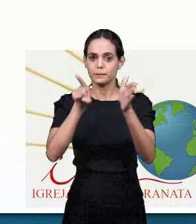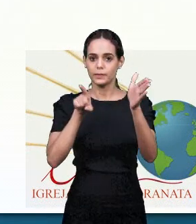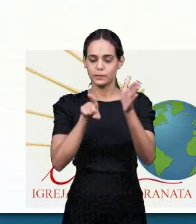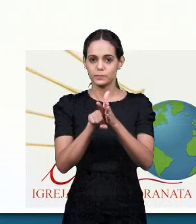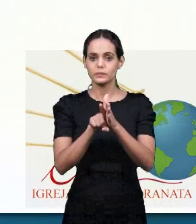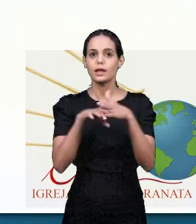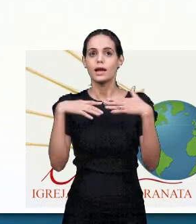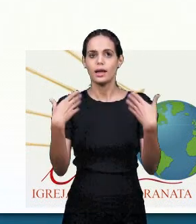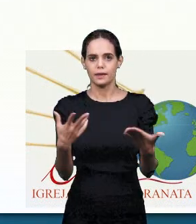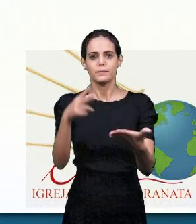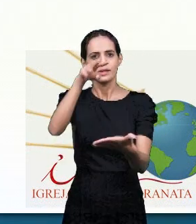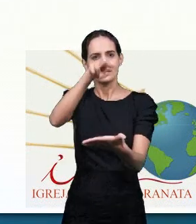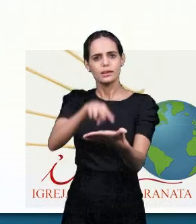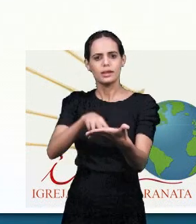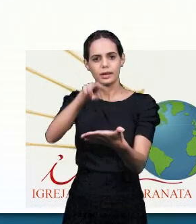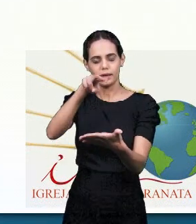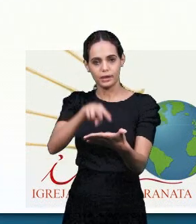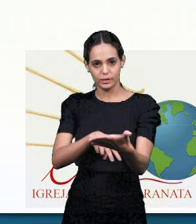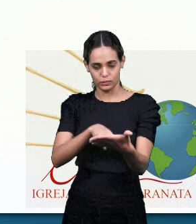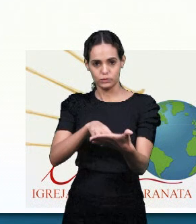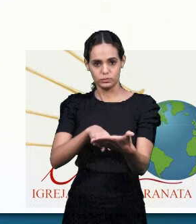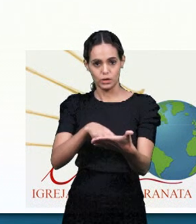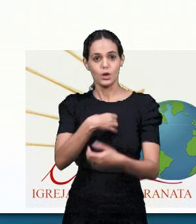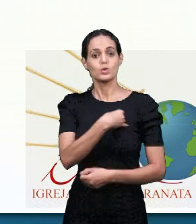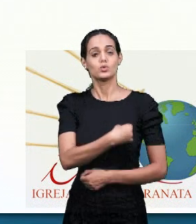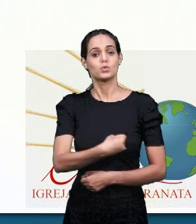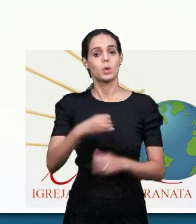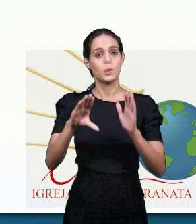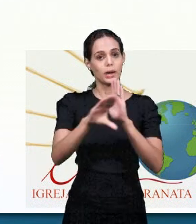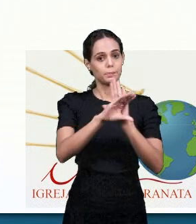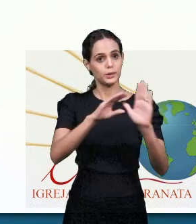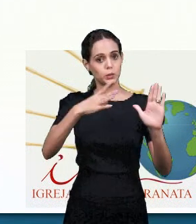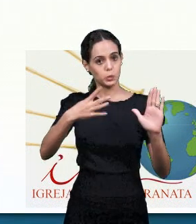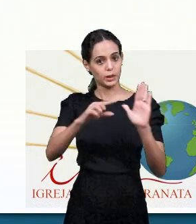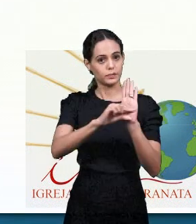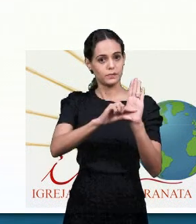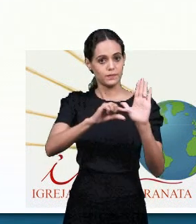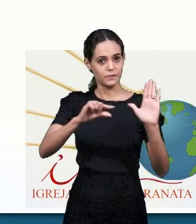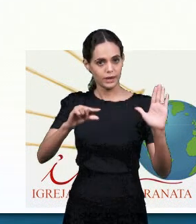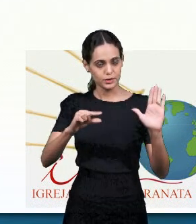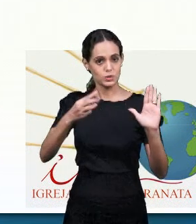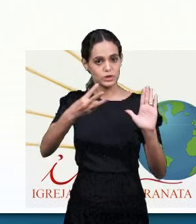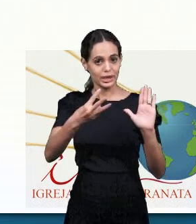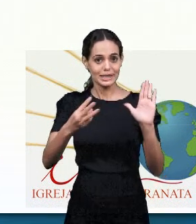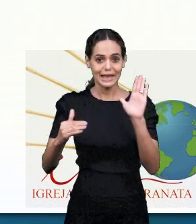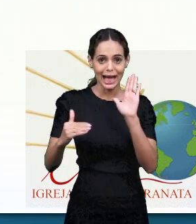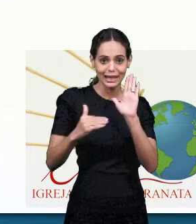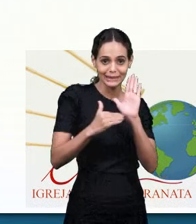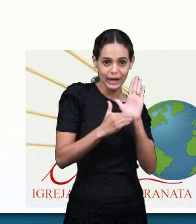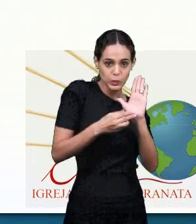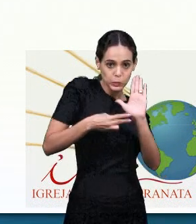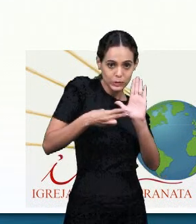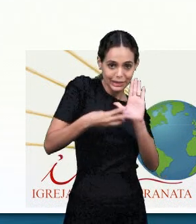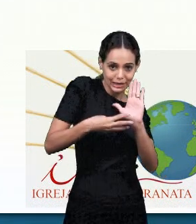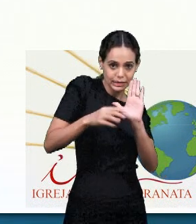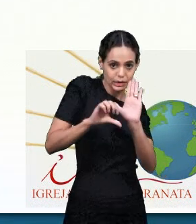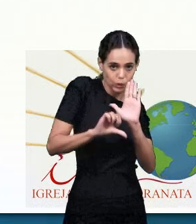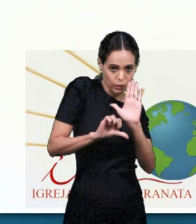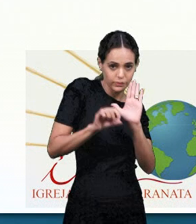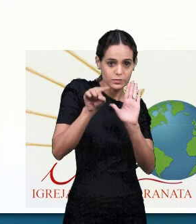En lisant le texte dans l'évangile de Jean, chapitre 4, versets 3 à